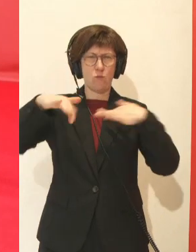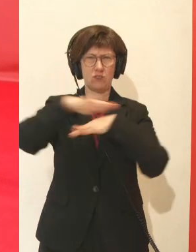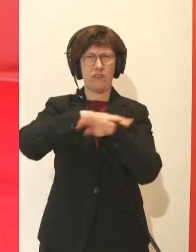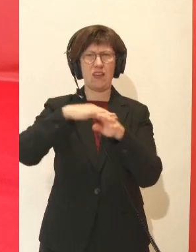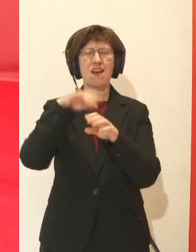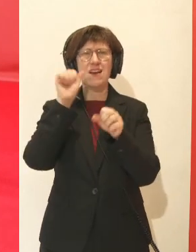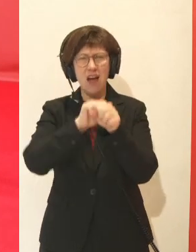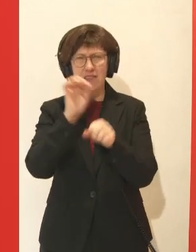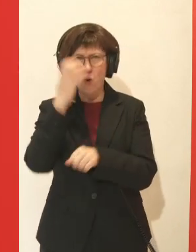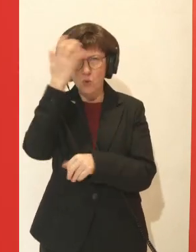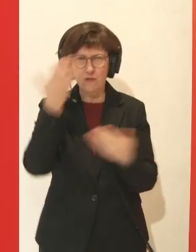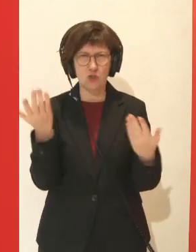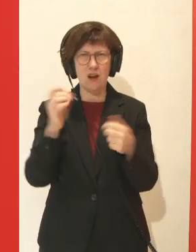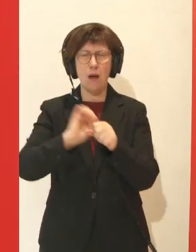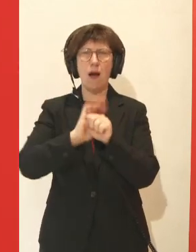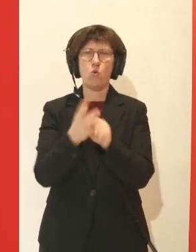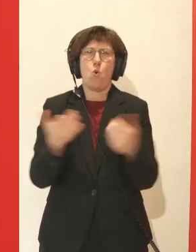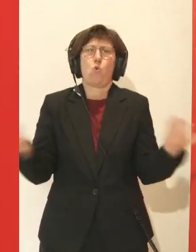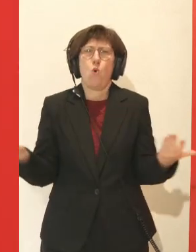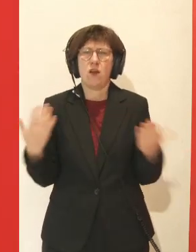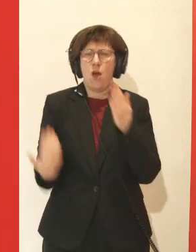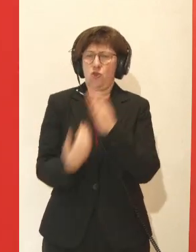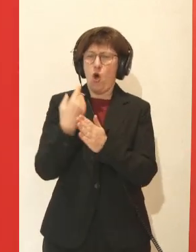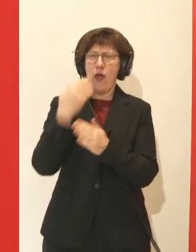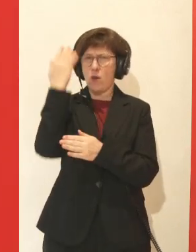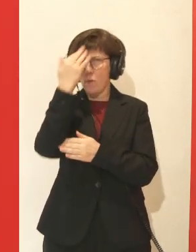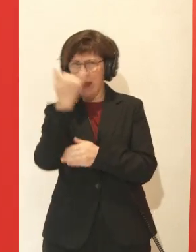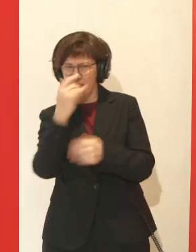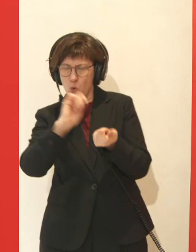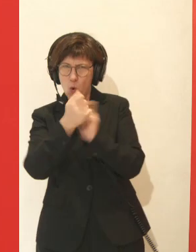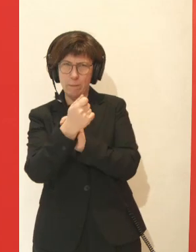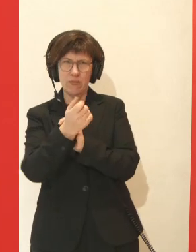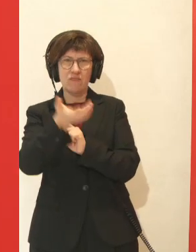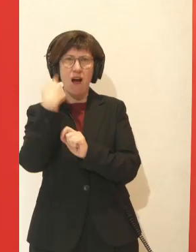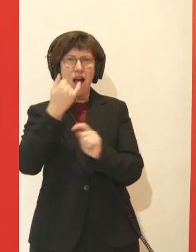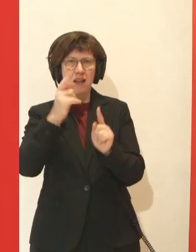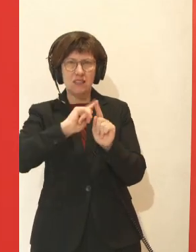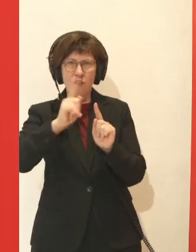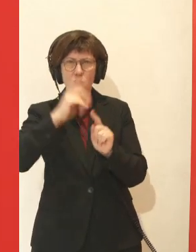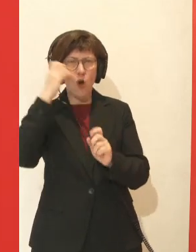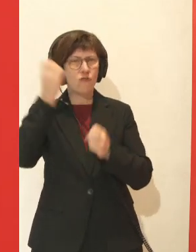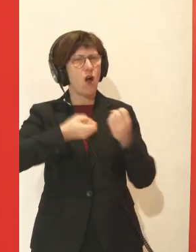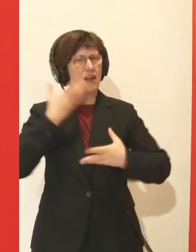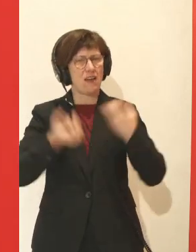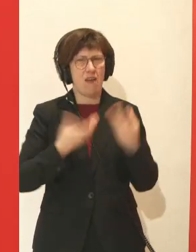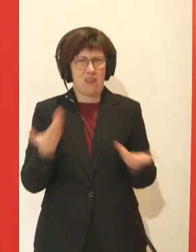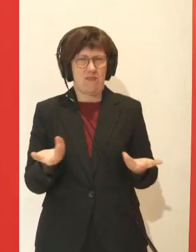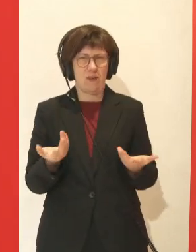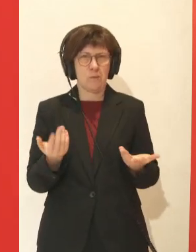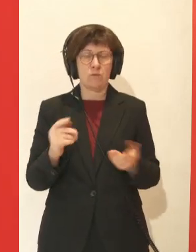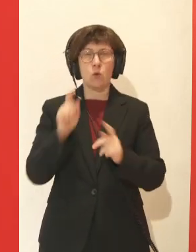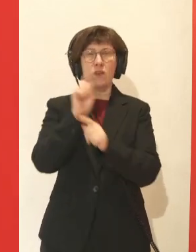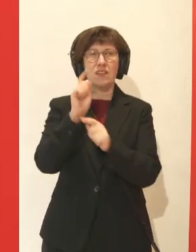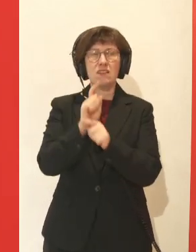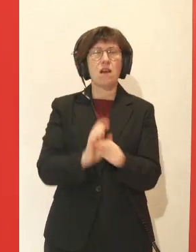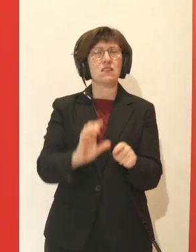ich mir auch vorstellen können, aber Corona fordert uns eben neu zu denken. Und da waren wir kreativ in den letzten Wochen und in der Digitalisierung liegt eine Chance und